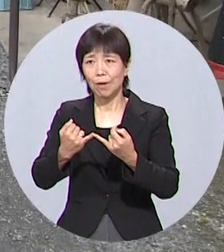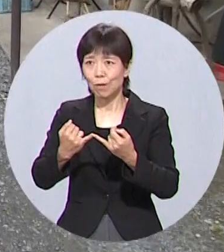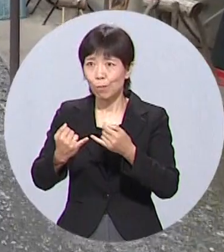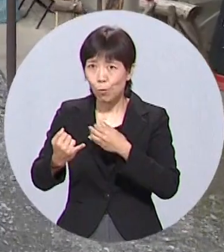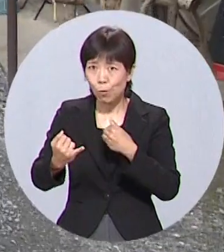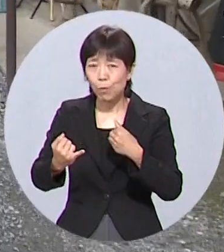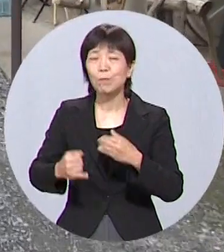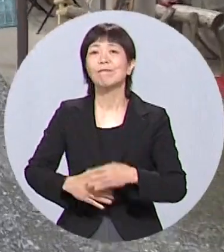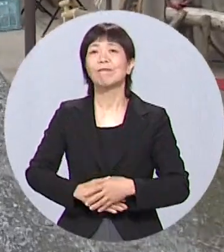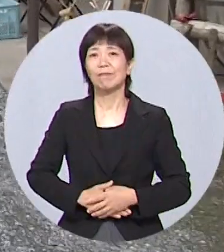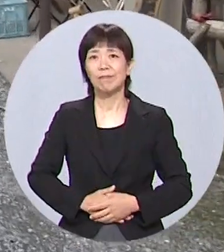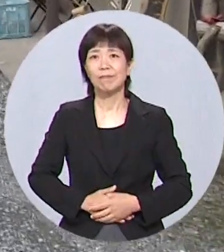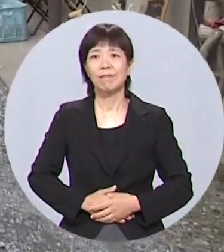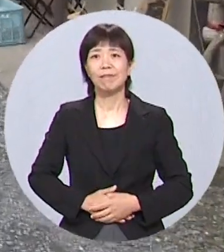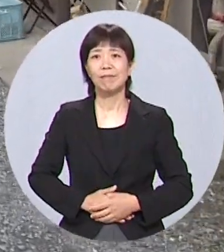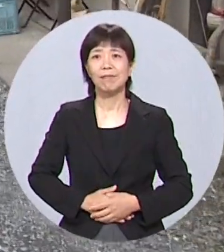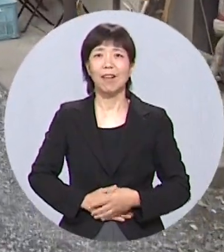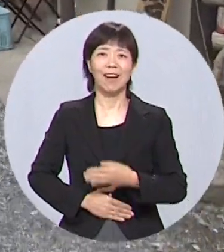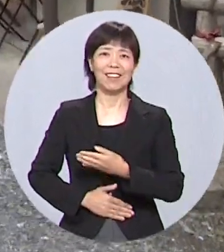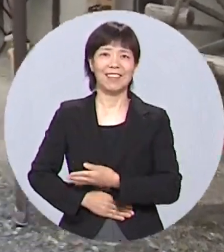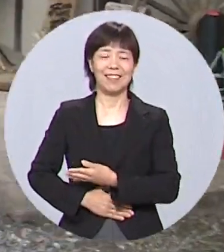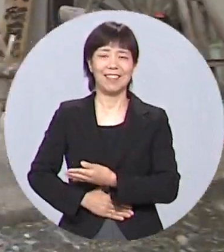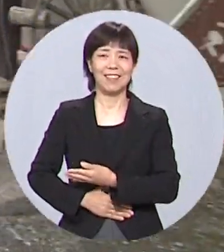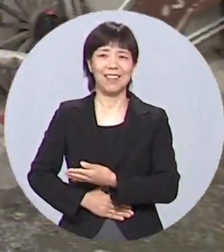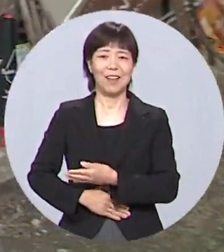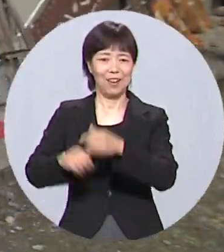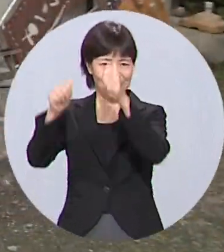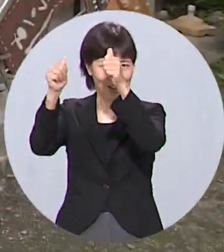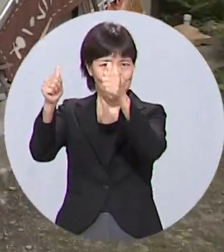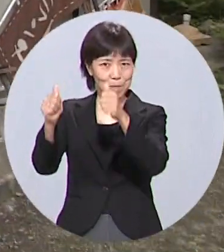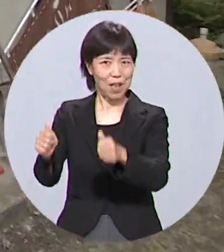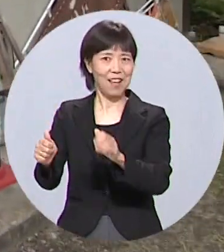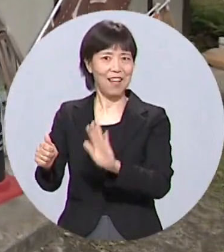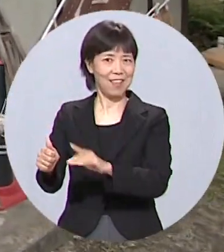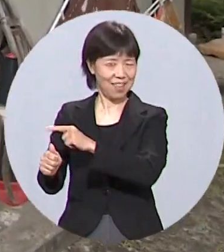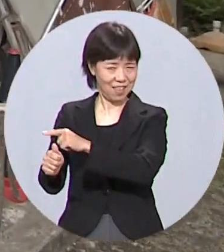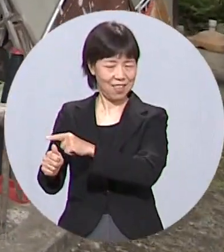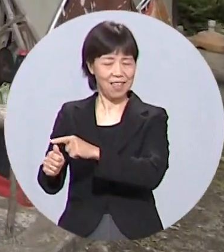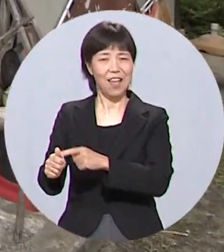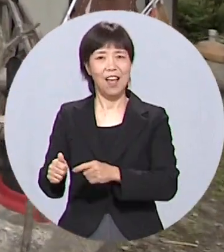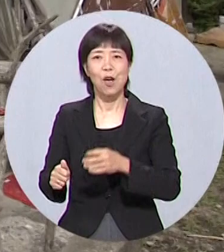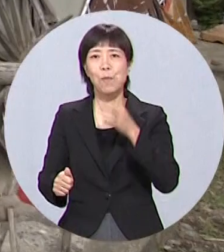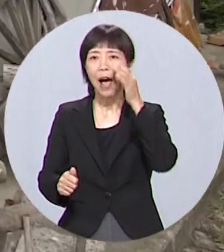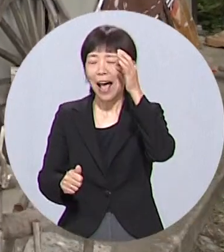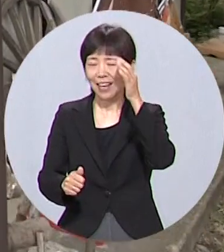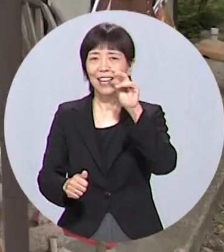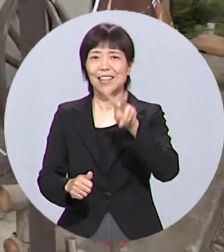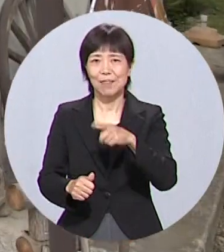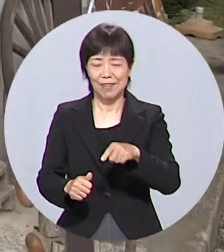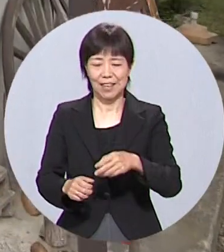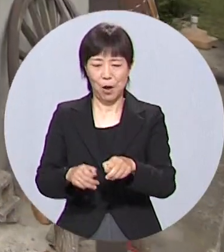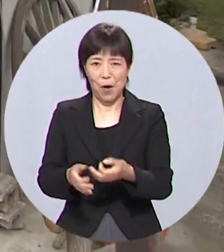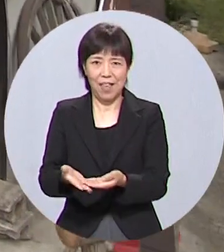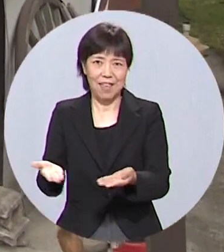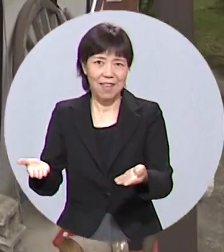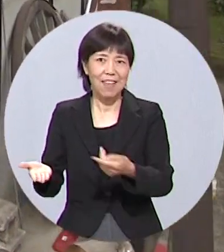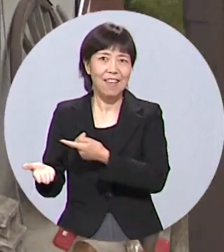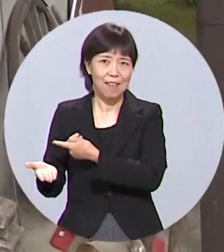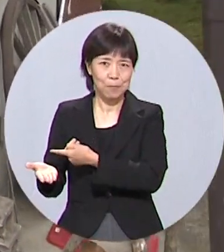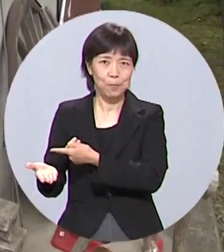り。あ、ありました、ここが梅林カフェです。ありました、じゃーん。